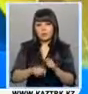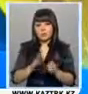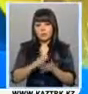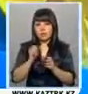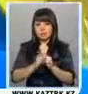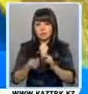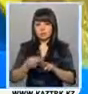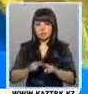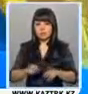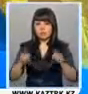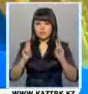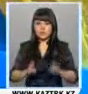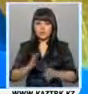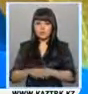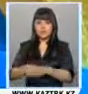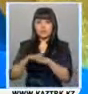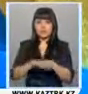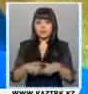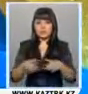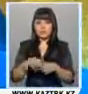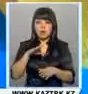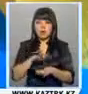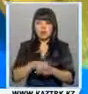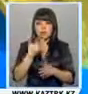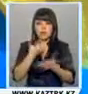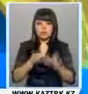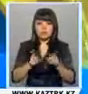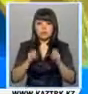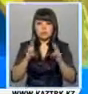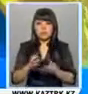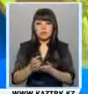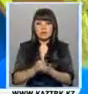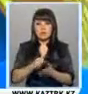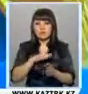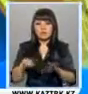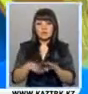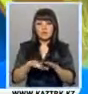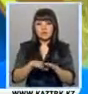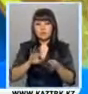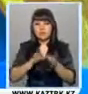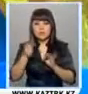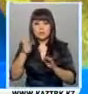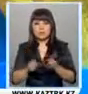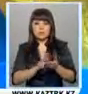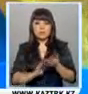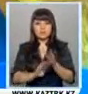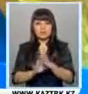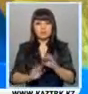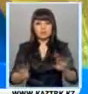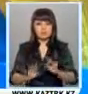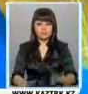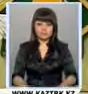үшін арнайы инвестициялық қоржындар қалыптастырған. Зейнетақы қорының осы жылдарда жеткен жетістіктері жайында Айгерім Мусина